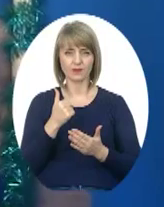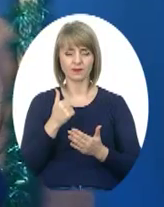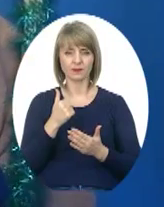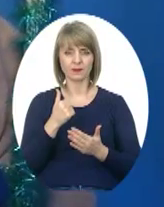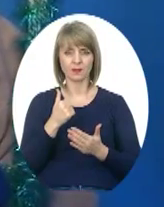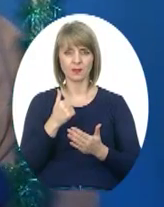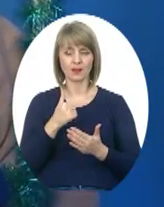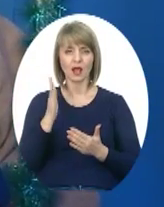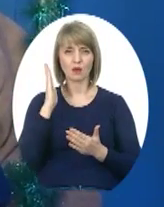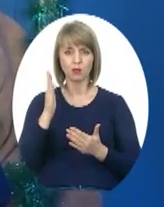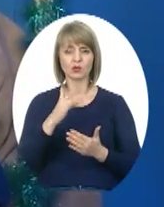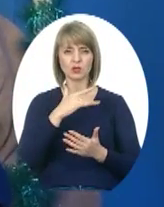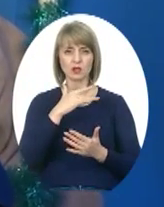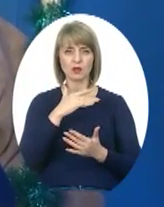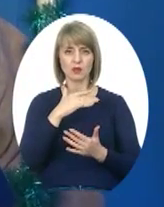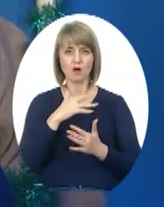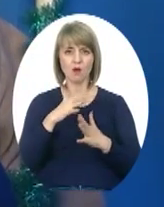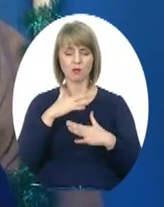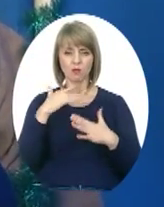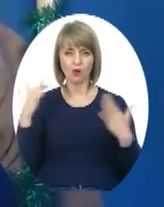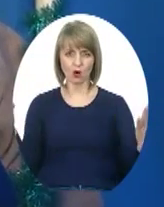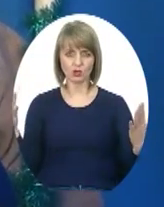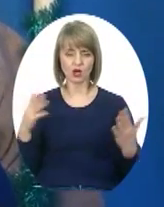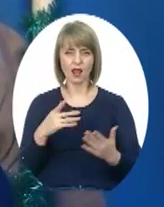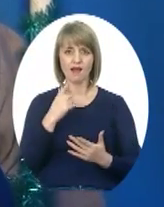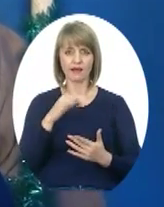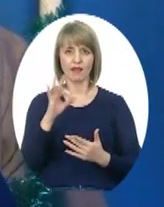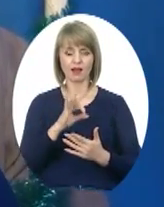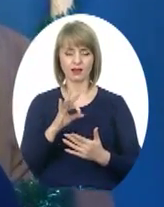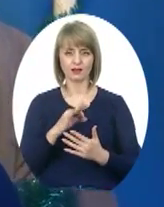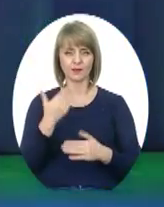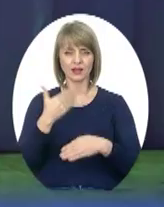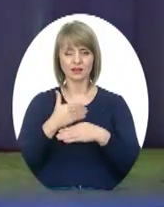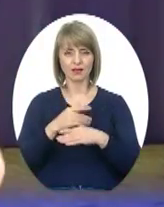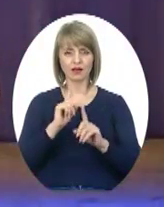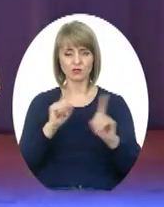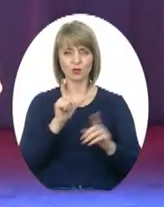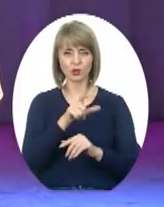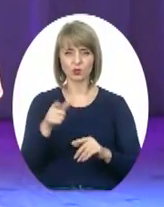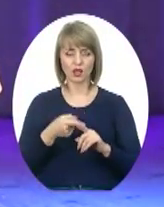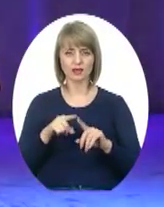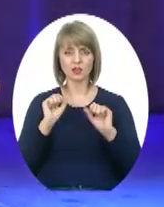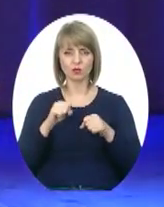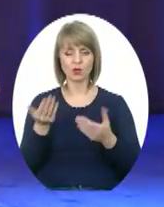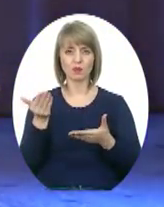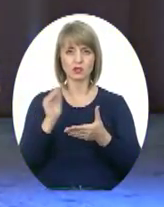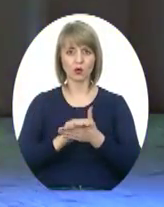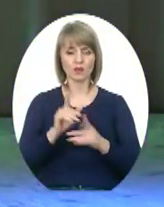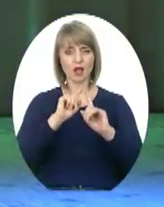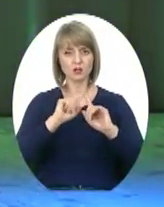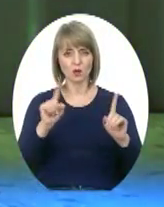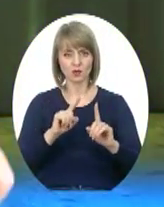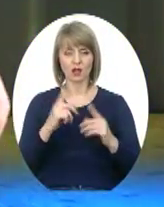здесь гробы лягут, а будет больше ягод. Театр особенных людей – это